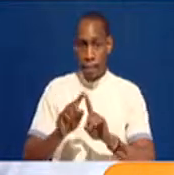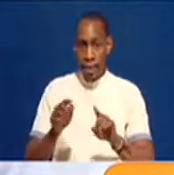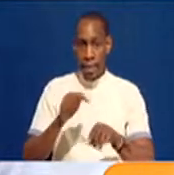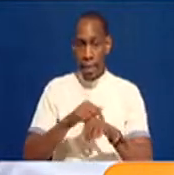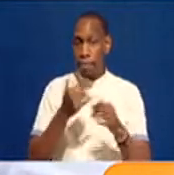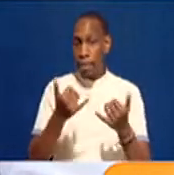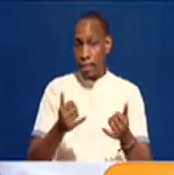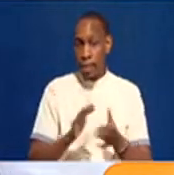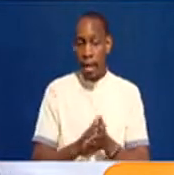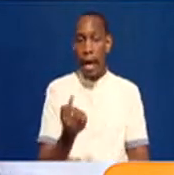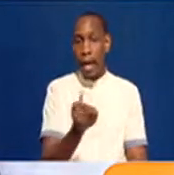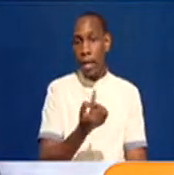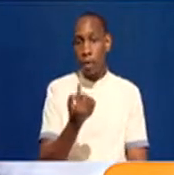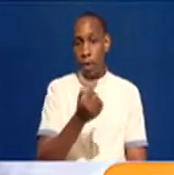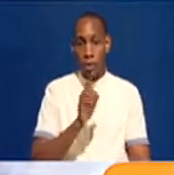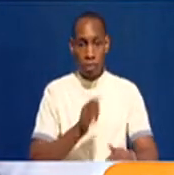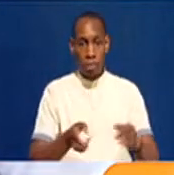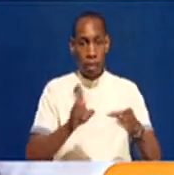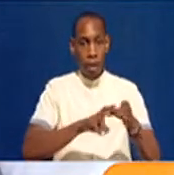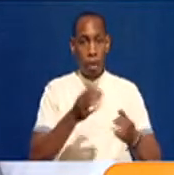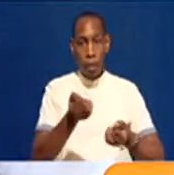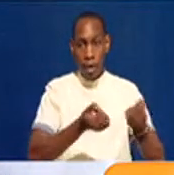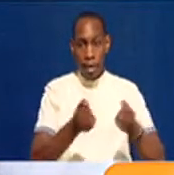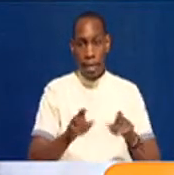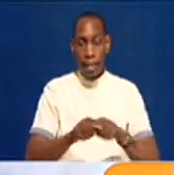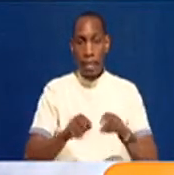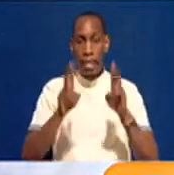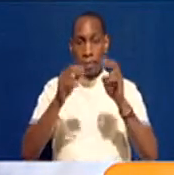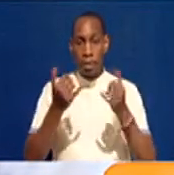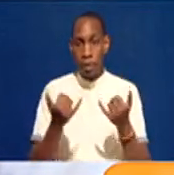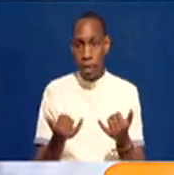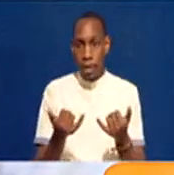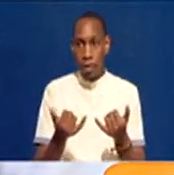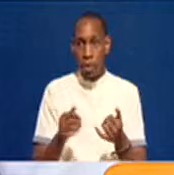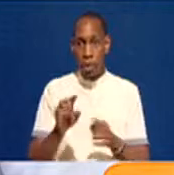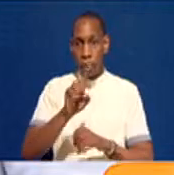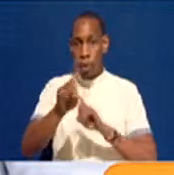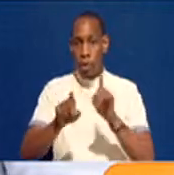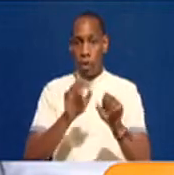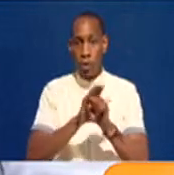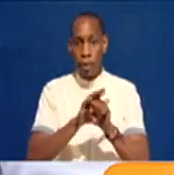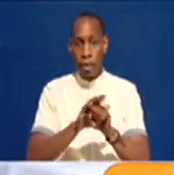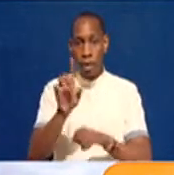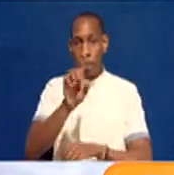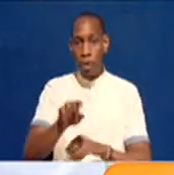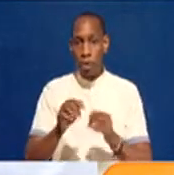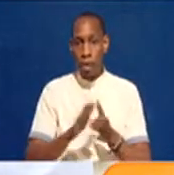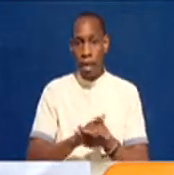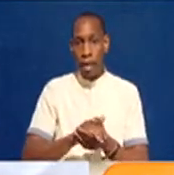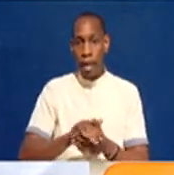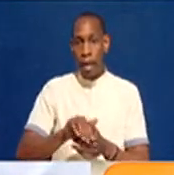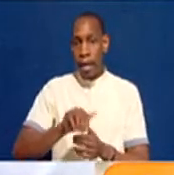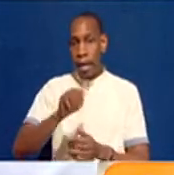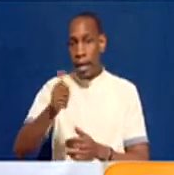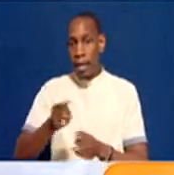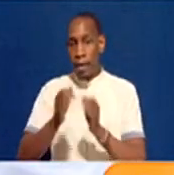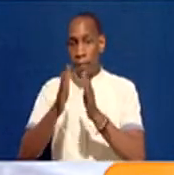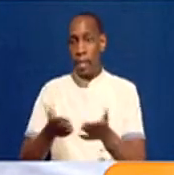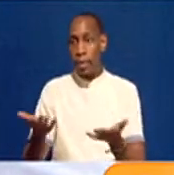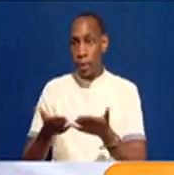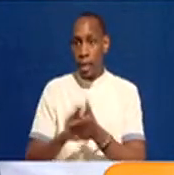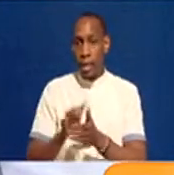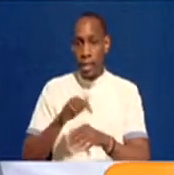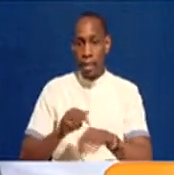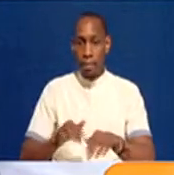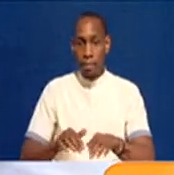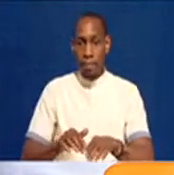hii alikuwa peke yake ndani ya gari hilo. Jambo linalopelekea maswali, yani je, wenzake walikuwa wapi iwapo walikuwa